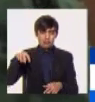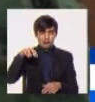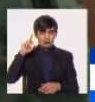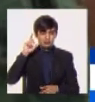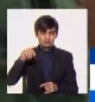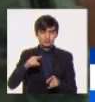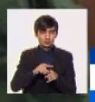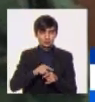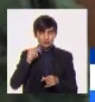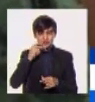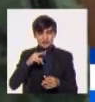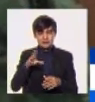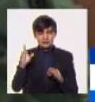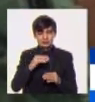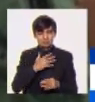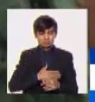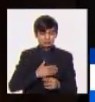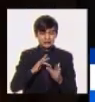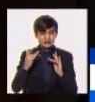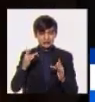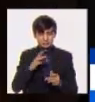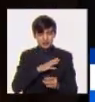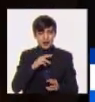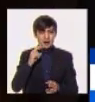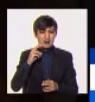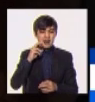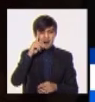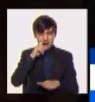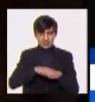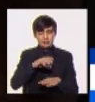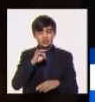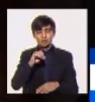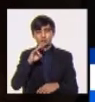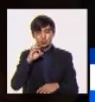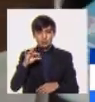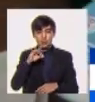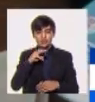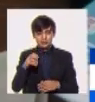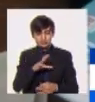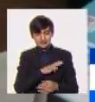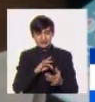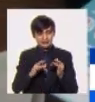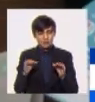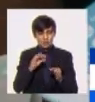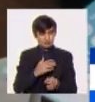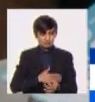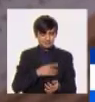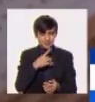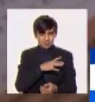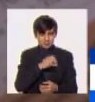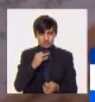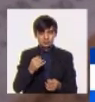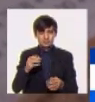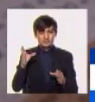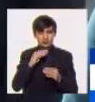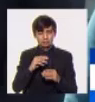бері қаузап жүрген жұртшылықтың ашпаған есігі қалмапты. Әкімдік, Нұр Отан және байланыс операторлардың да табалдырығын тоздырғанымызбен әлгінге нәтиже жоқ